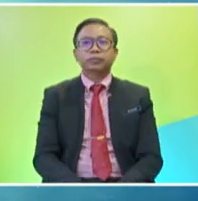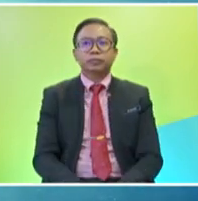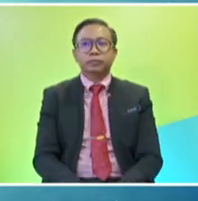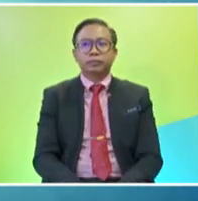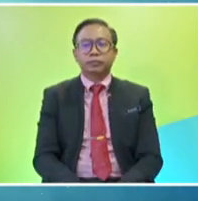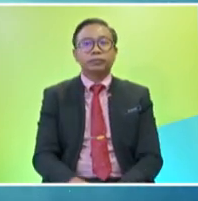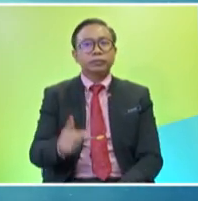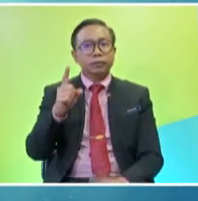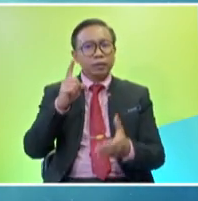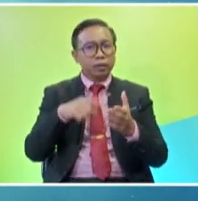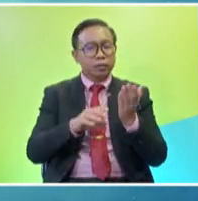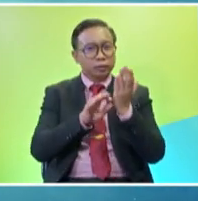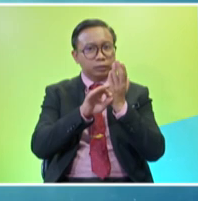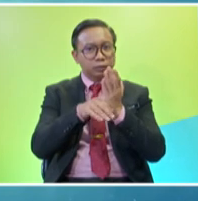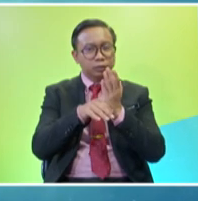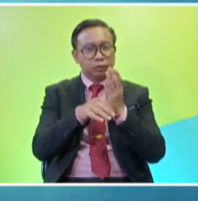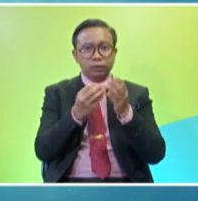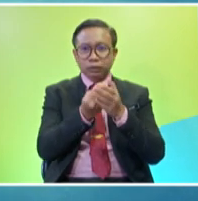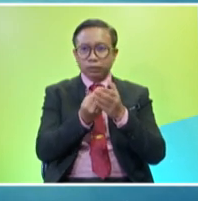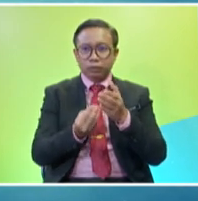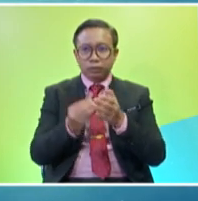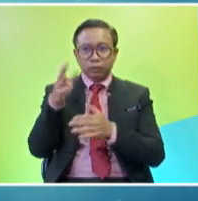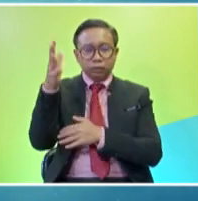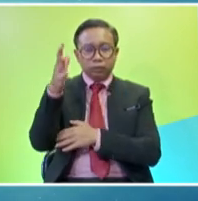Apa fungsi akar pokok